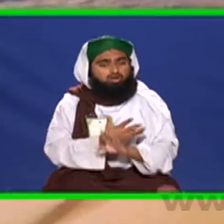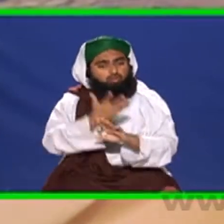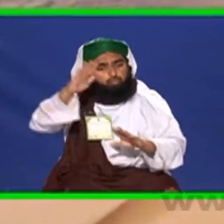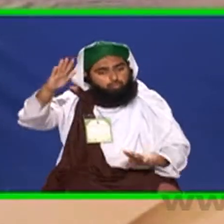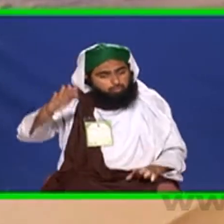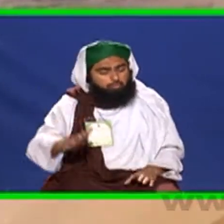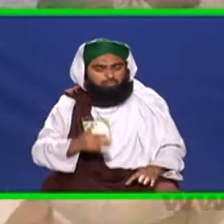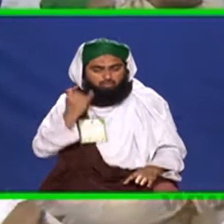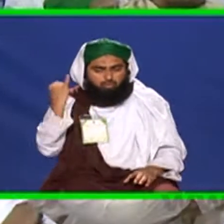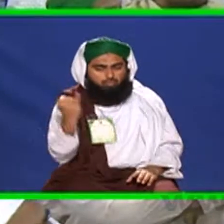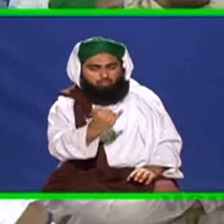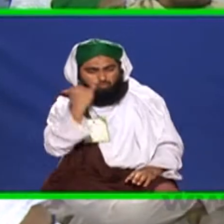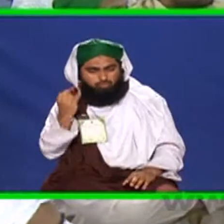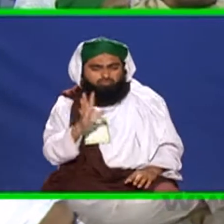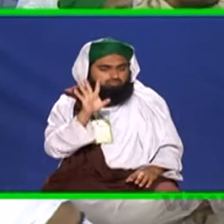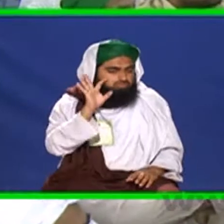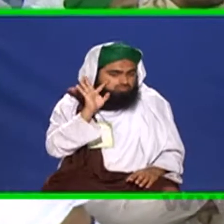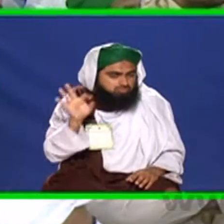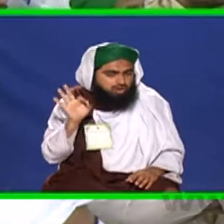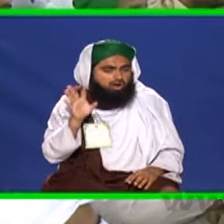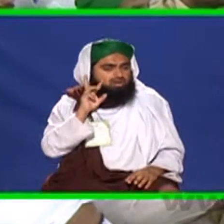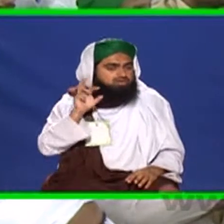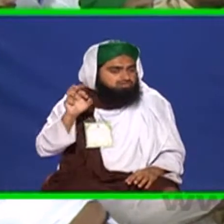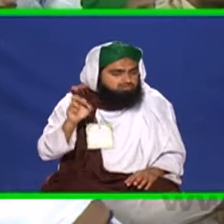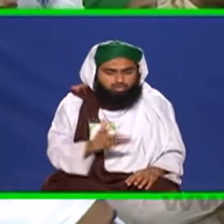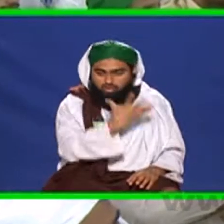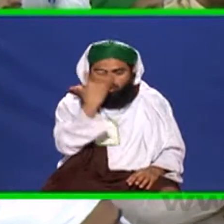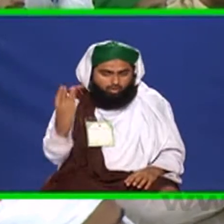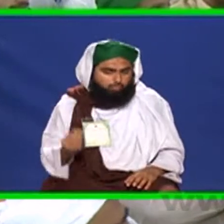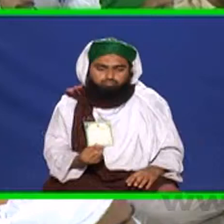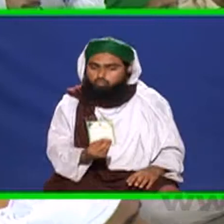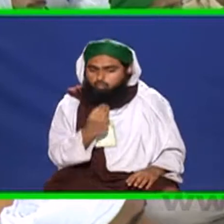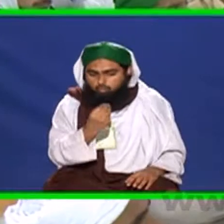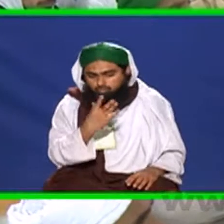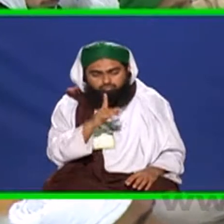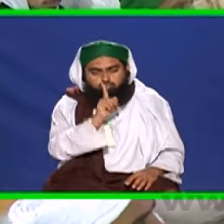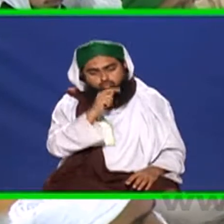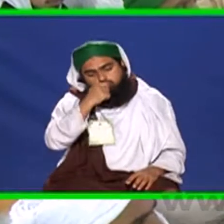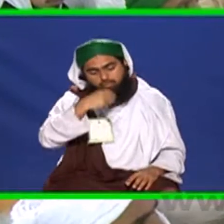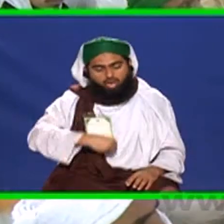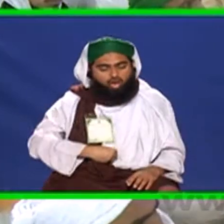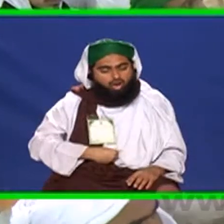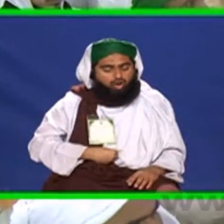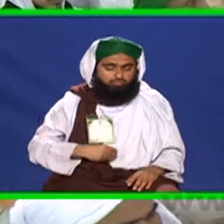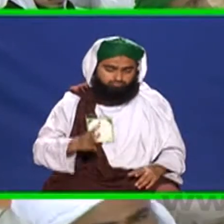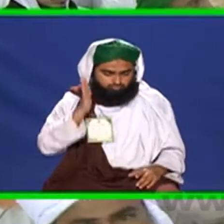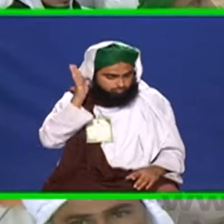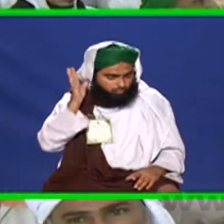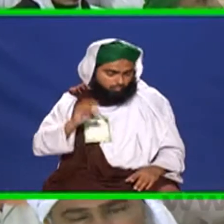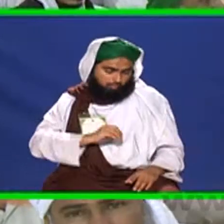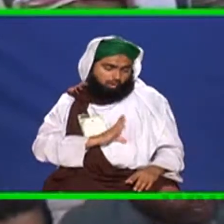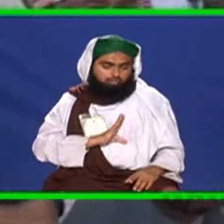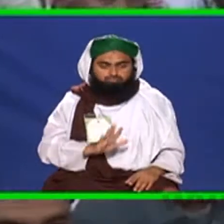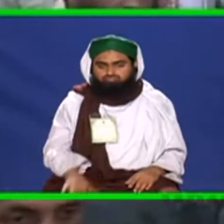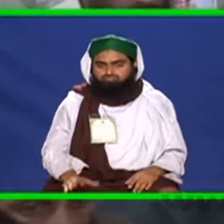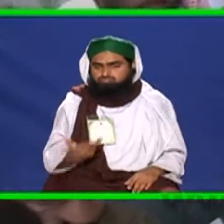सहराओं में 40-40 दिन तक 80-80 दिन तक आप भूखे प्यासे इबादत करें। और हमको अगर नाश्ता तो बैठ के